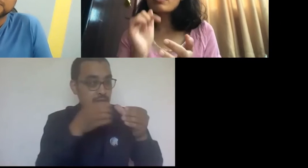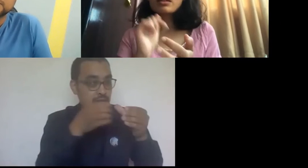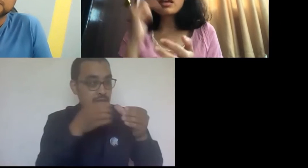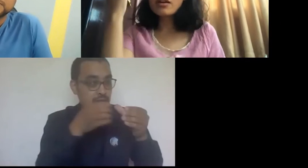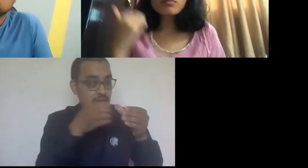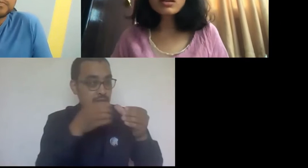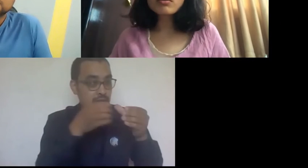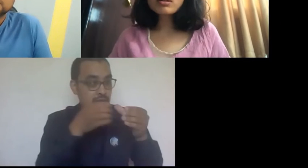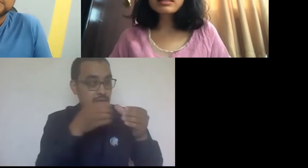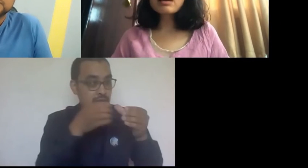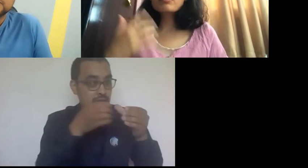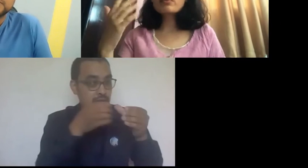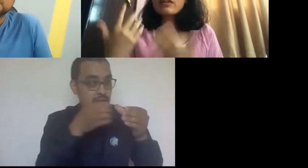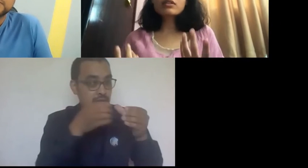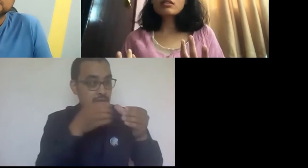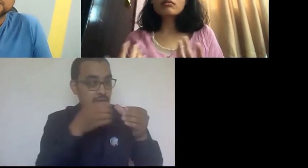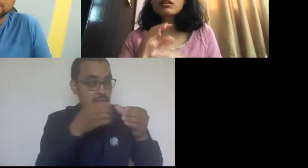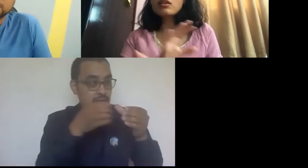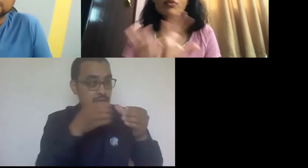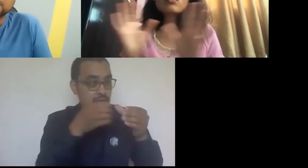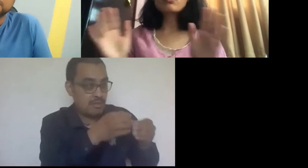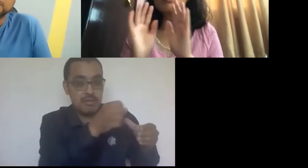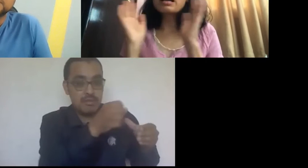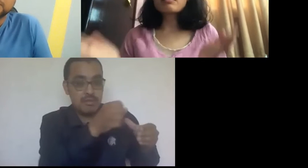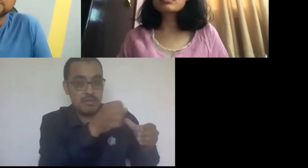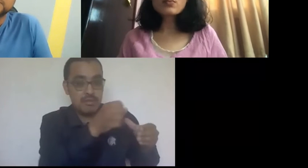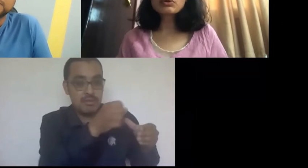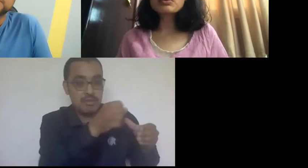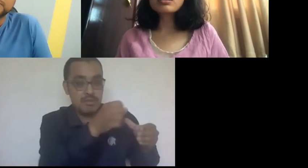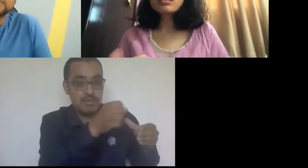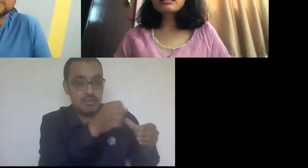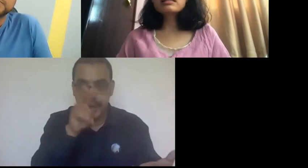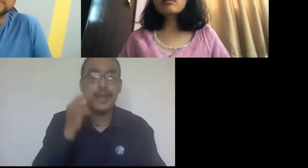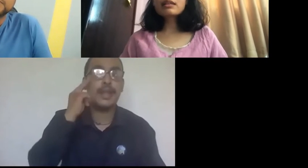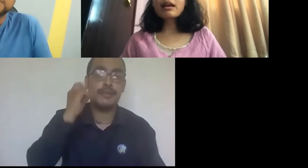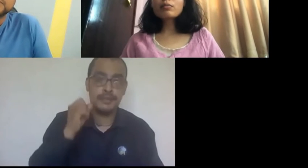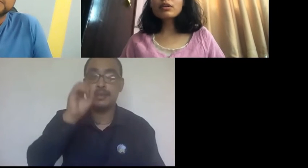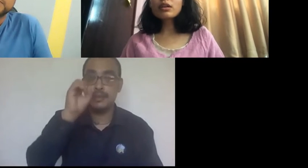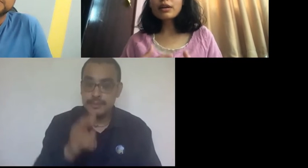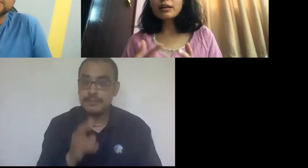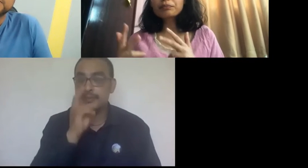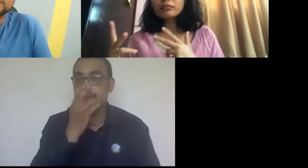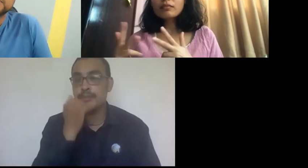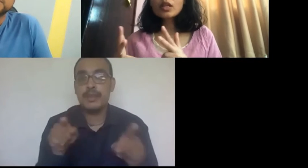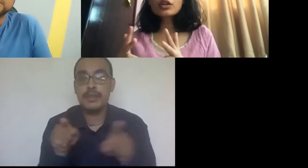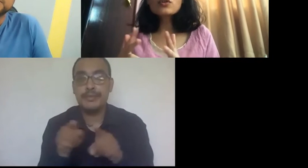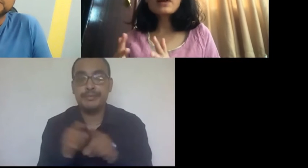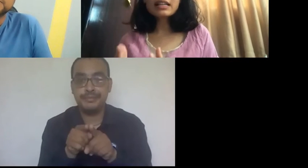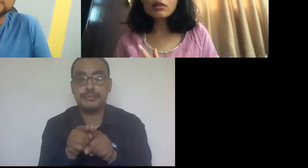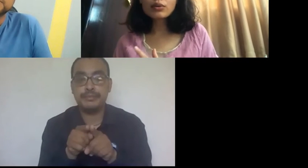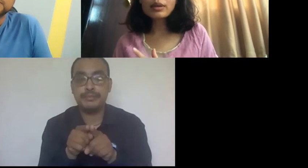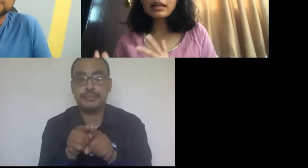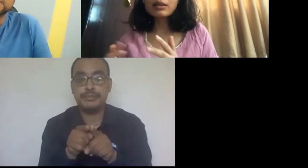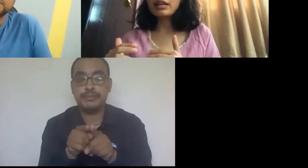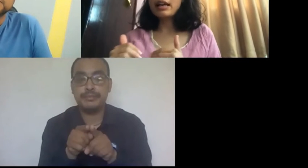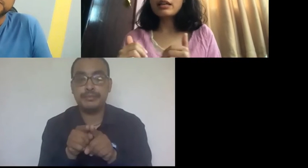मान्छे भन्ने त हेर्न मिल्यो, त्यहाँबाट प्राइभेसी त हुँदैन, सबै उनीहरूको बारेमा सबै हुन्छ, त्यसले गर्दाखेरि पनि एउटा यो